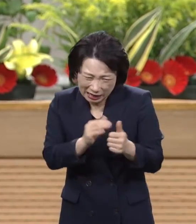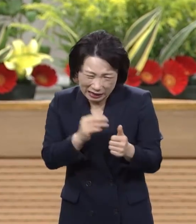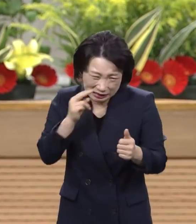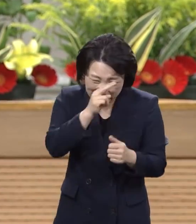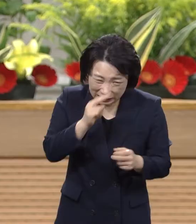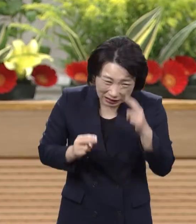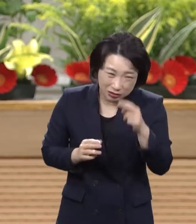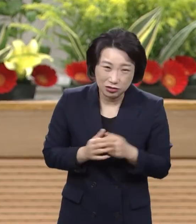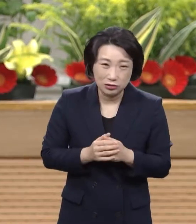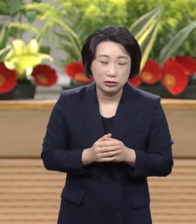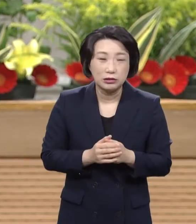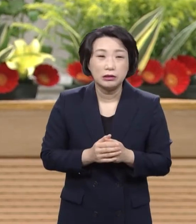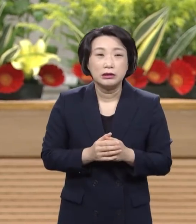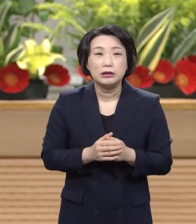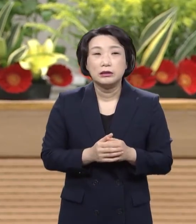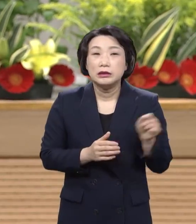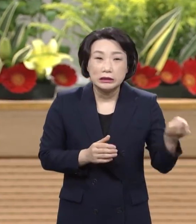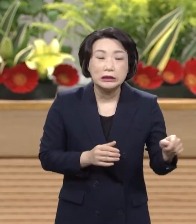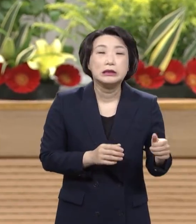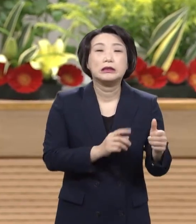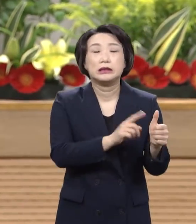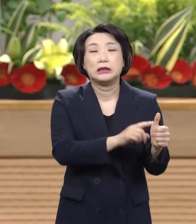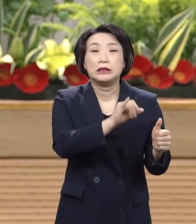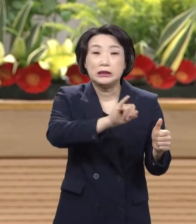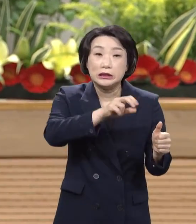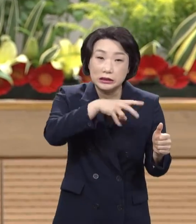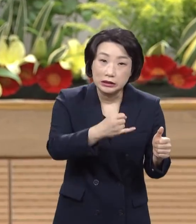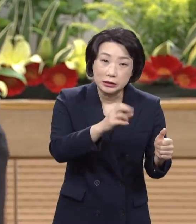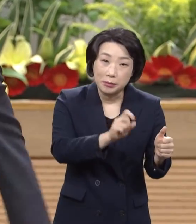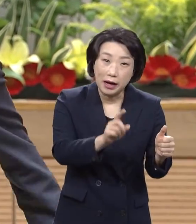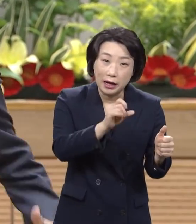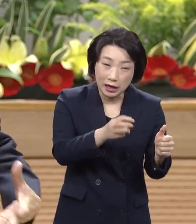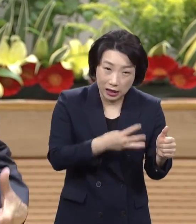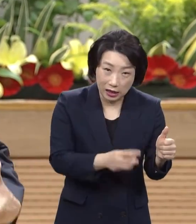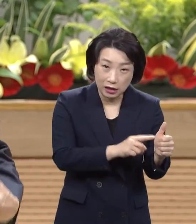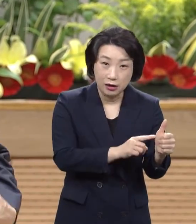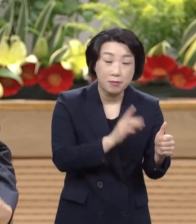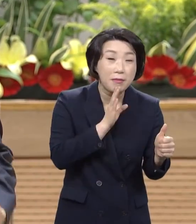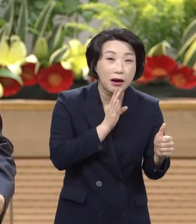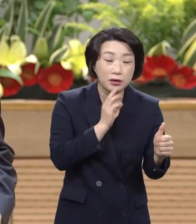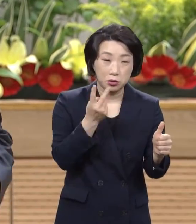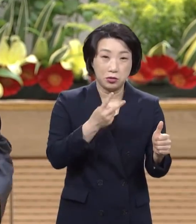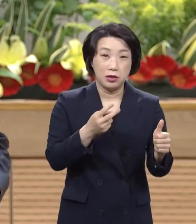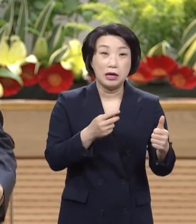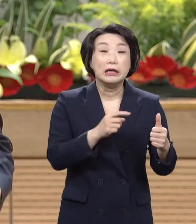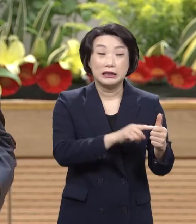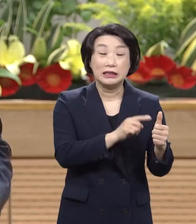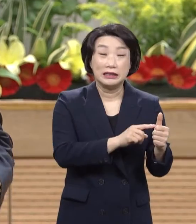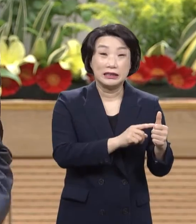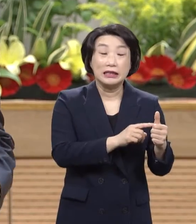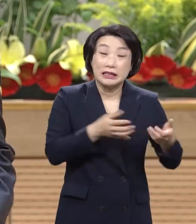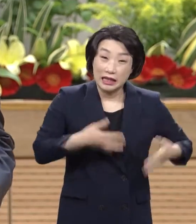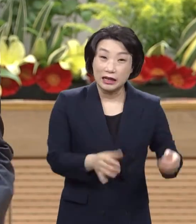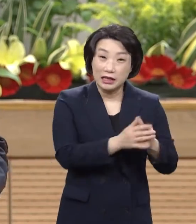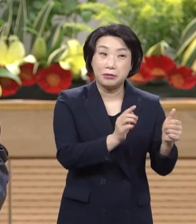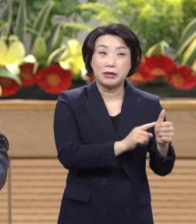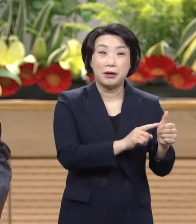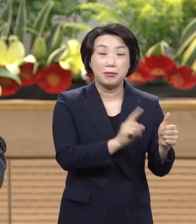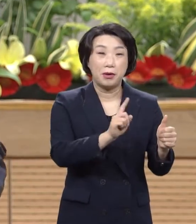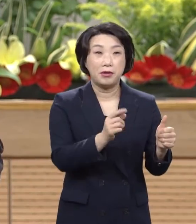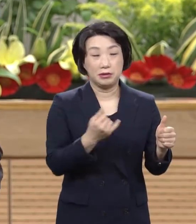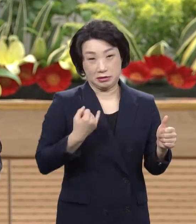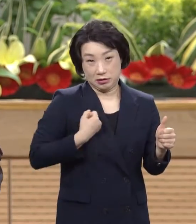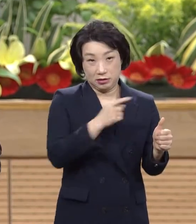시기질투했던 이스마엘과 그리고 항상 아들 낳았다고 자기 자신이 이 조강지처인